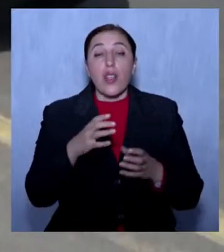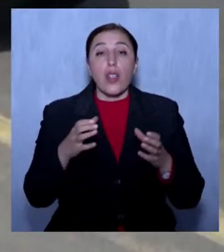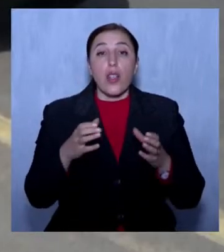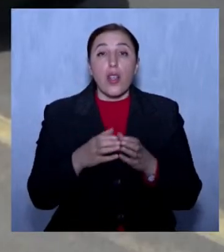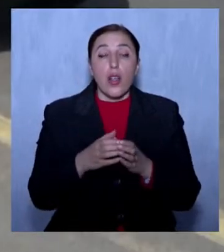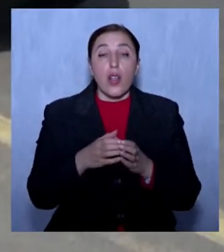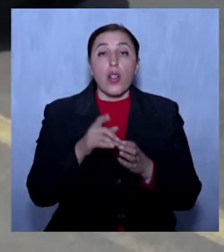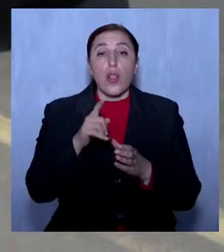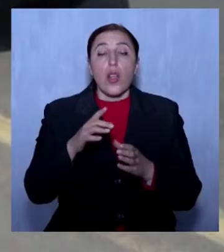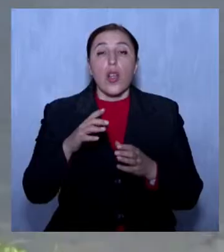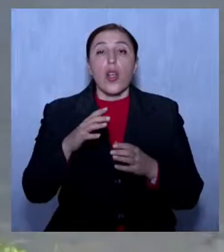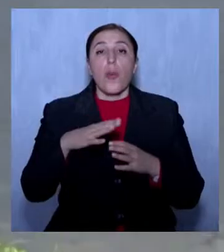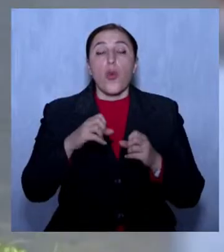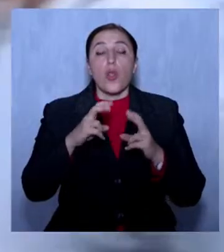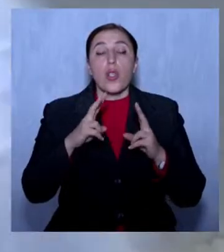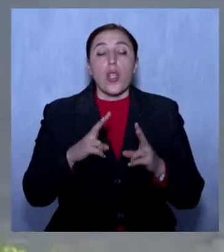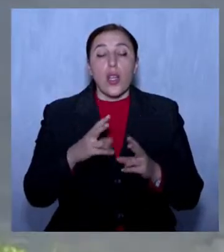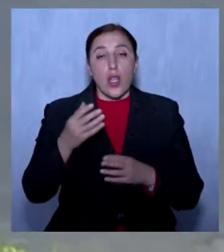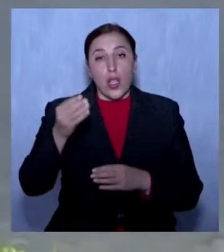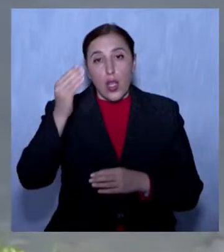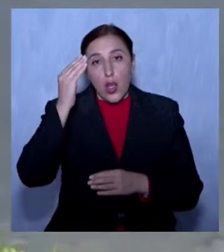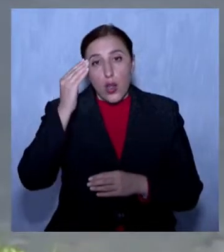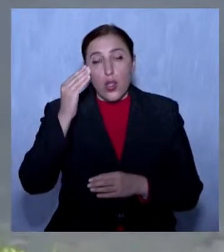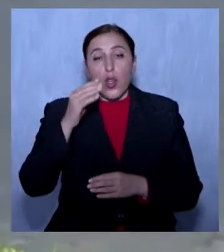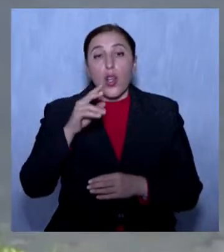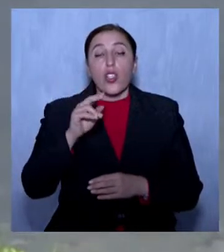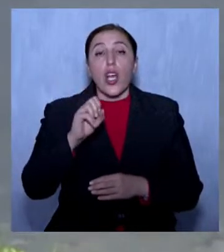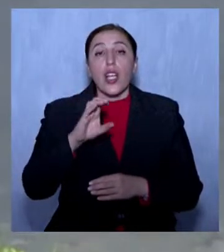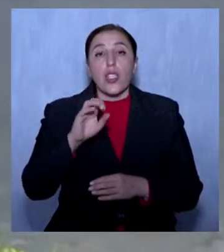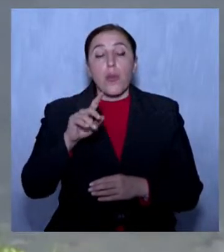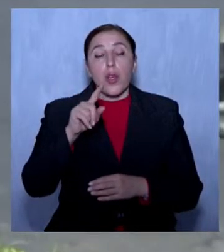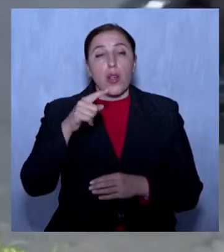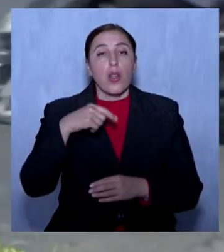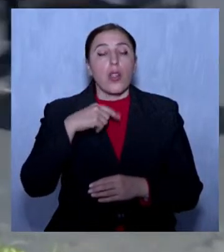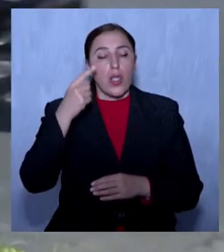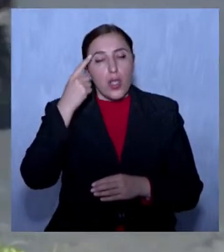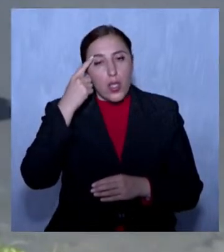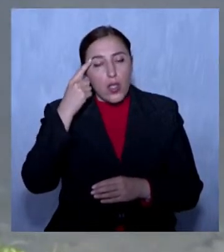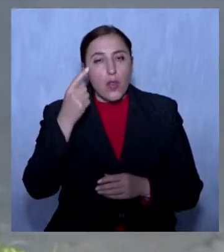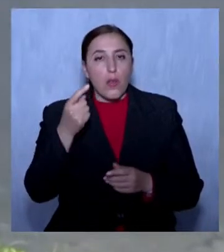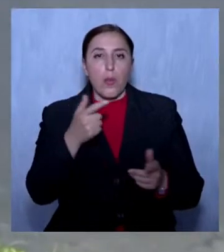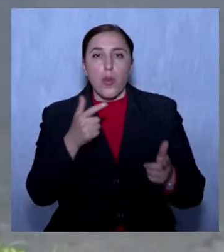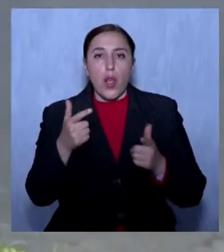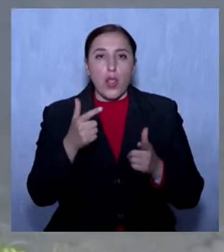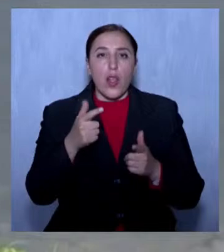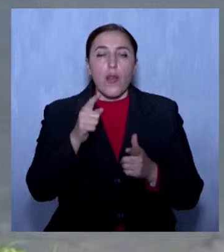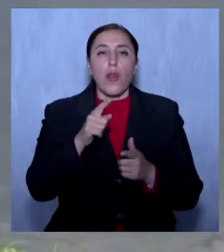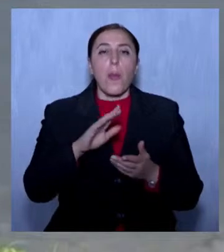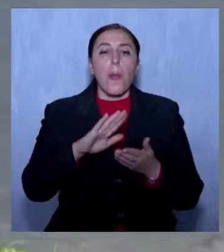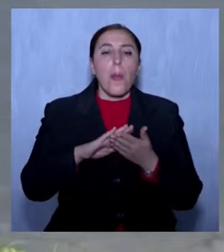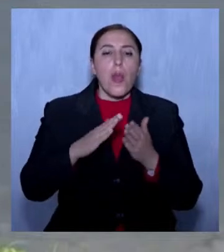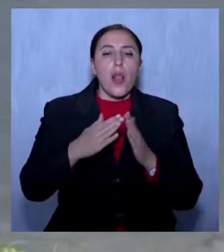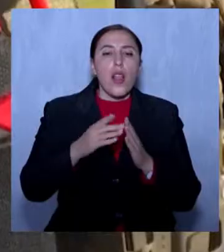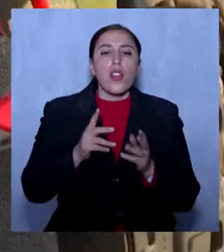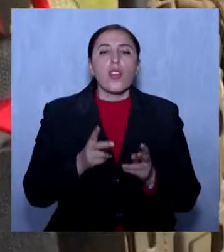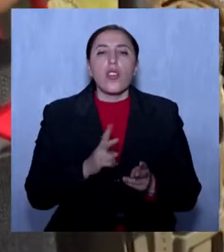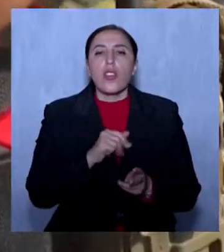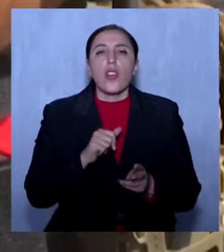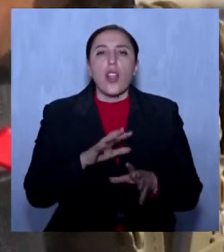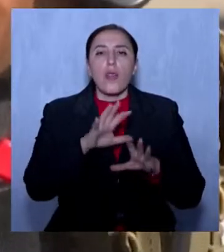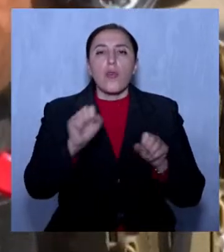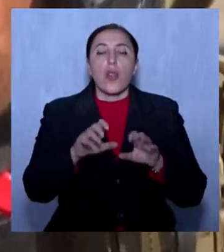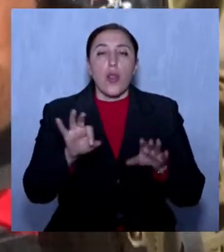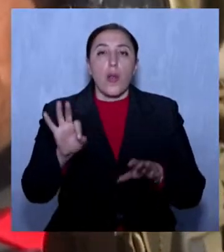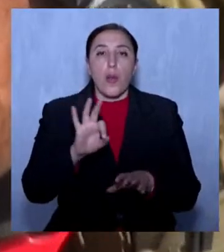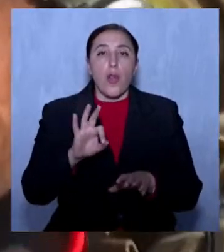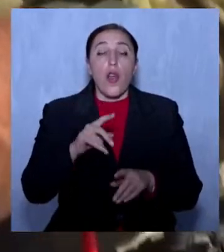գործունեությանը հետևող փորձագետների կարծիքով Ջասիմը կարող էր տեղյակ լինել խմբավորման կողմից պլանավորվող հարձակումների մասին, քանի որ հենց նա